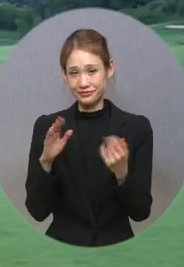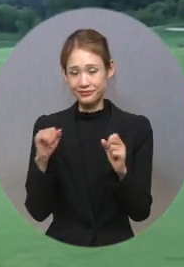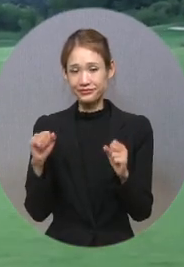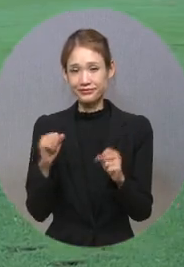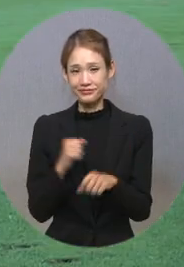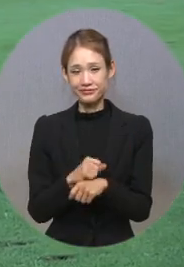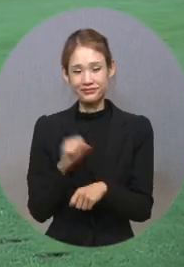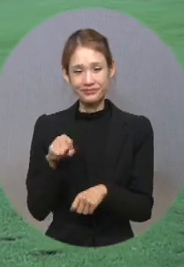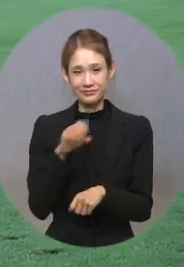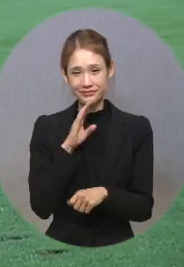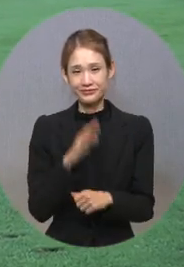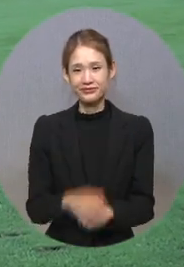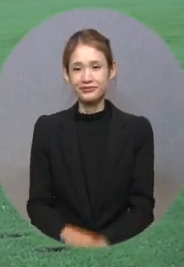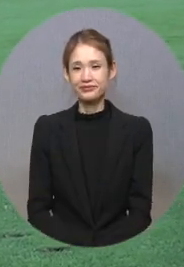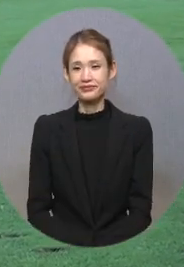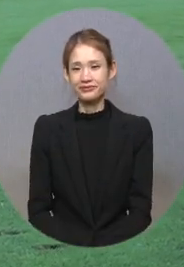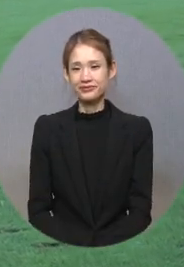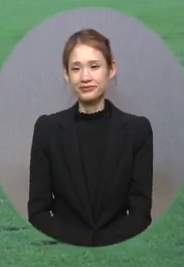갔어.